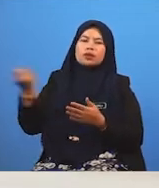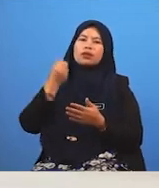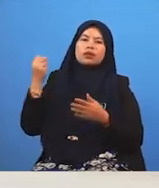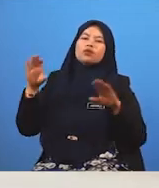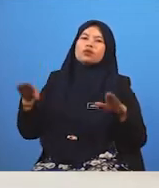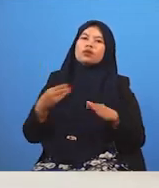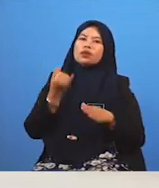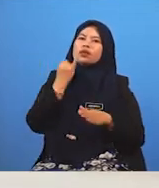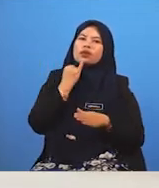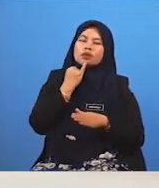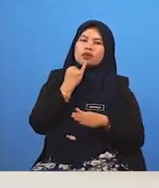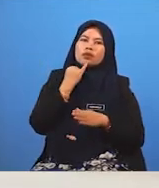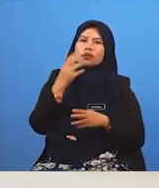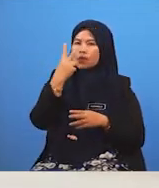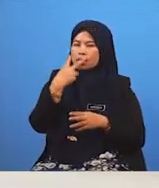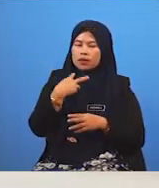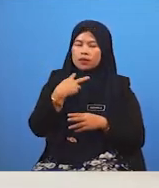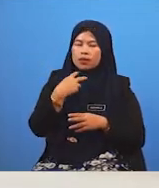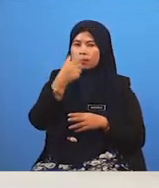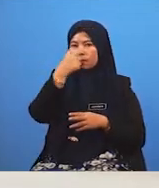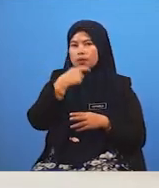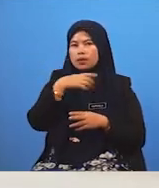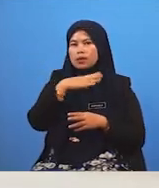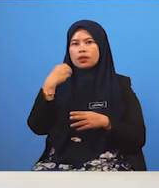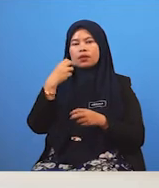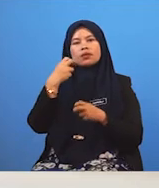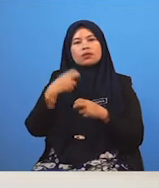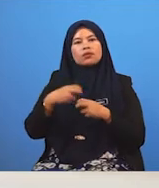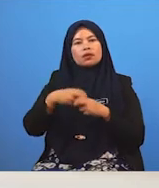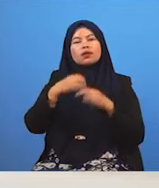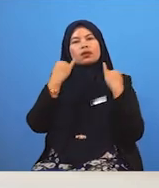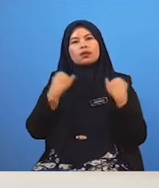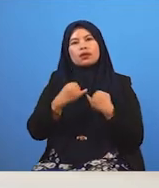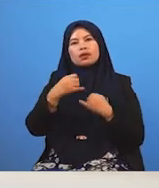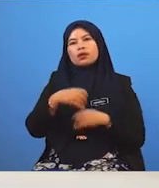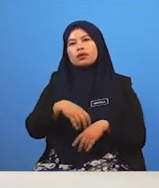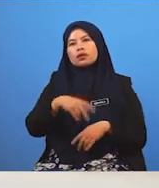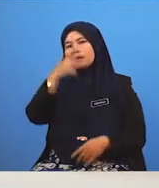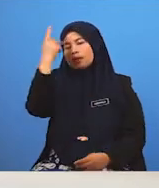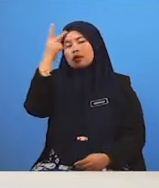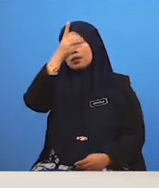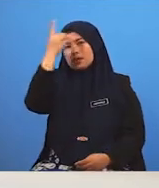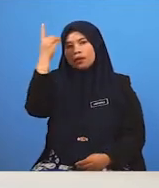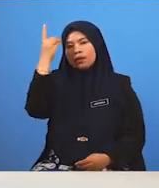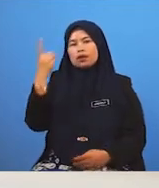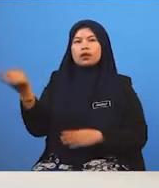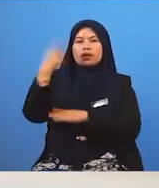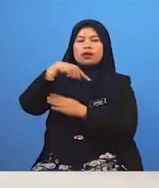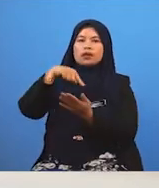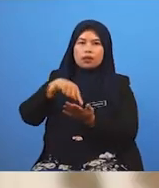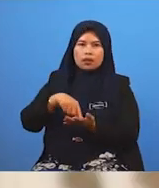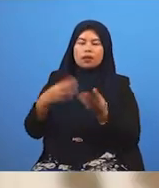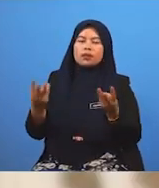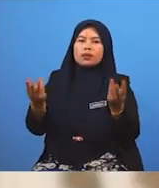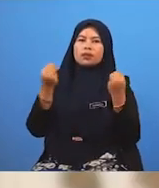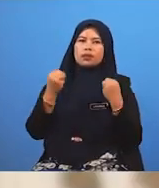kita, membuat ibu susah hati kerana kegilaan kita, maka mulai hari ini murid-murid, marilah kita